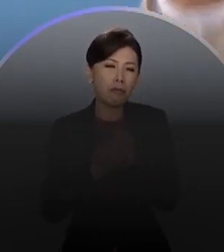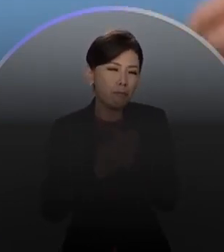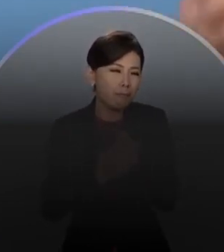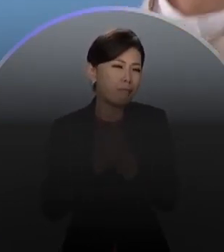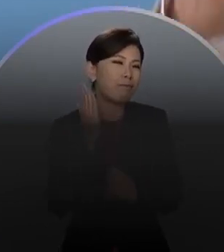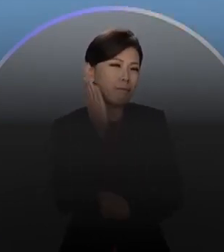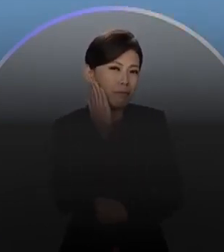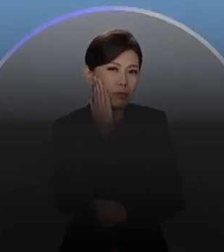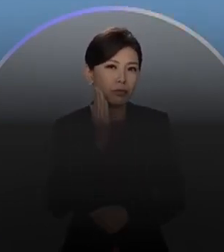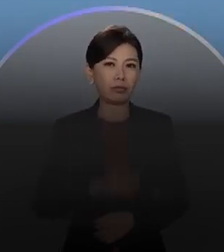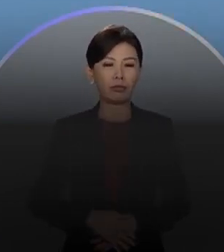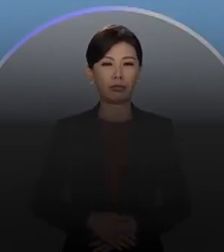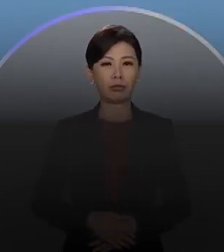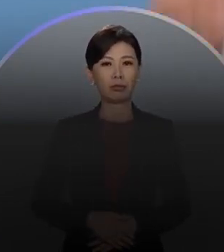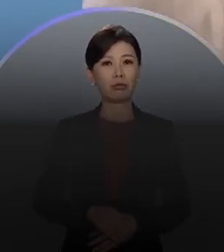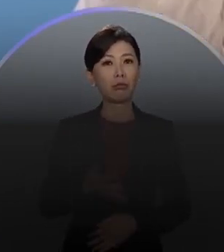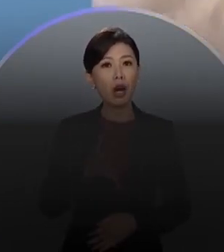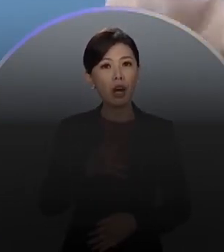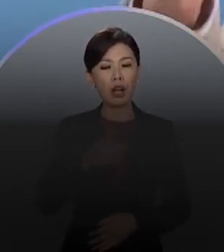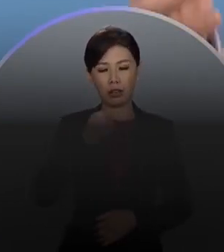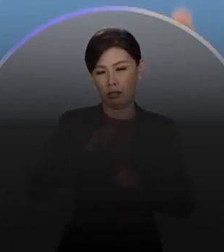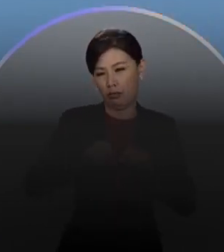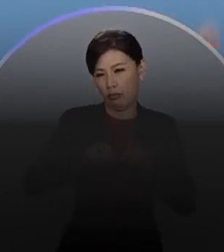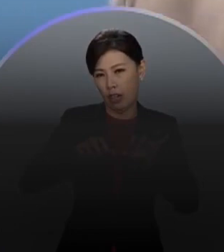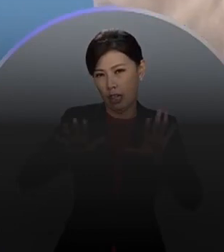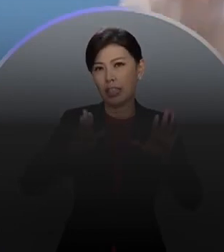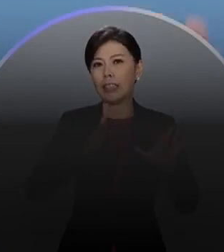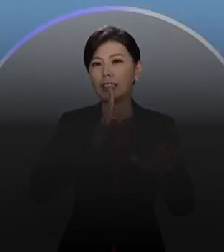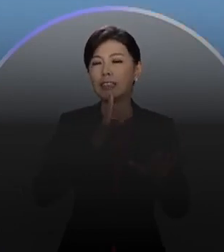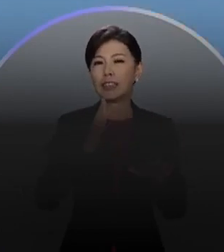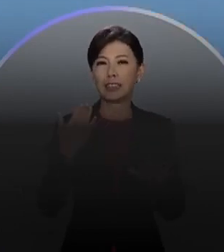们台湾能够发展是要用家法